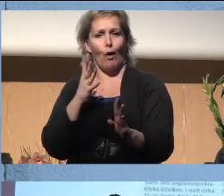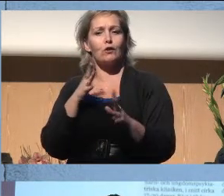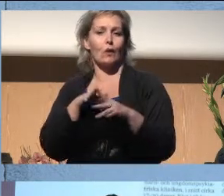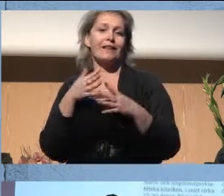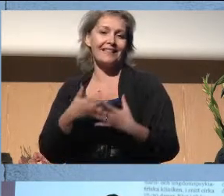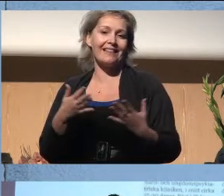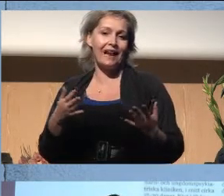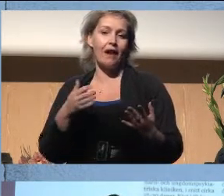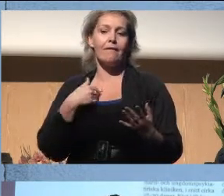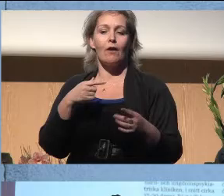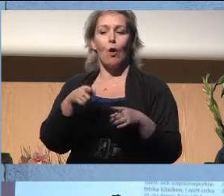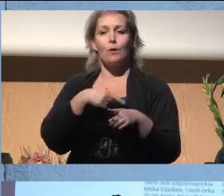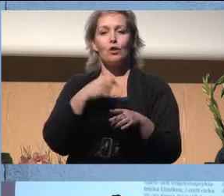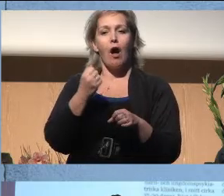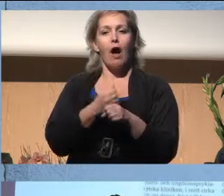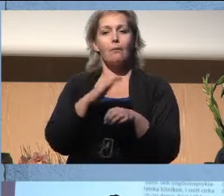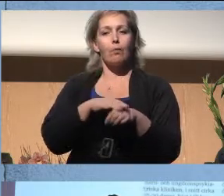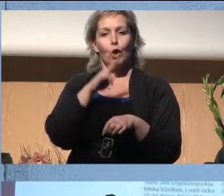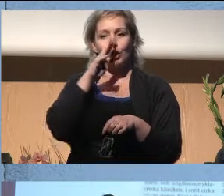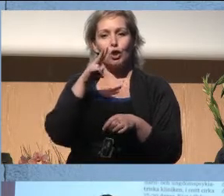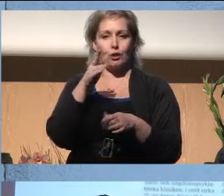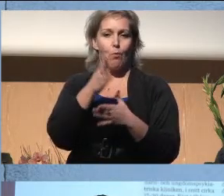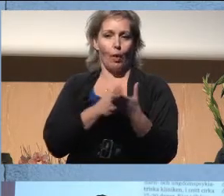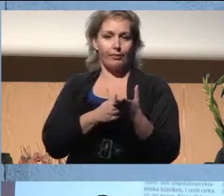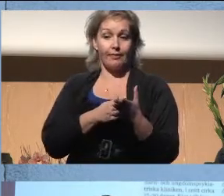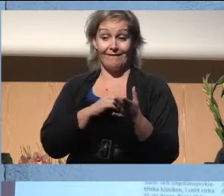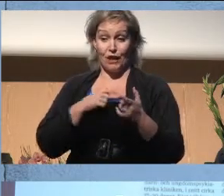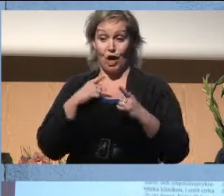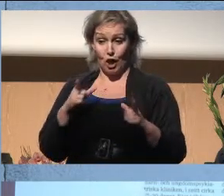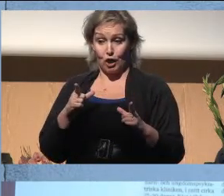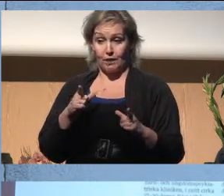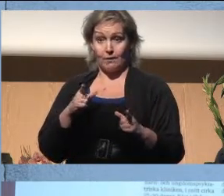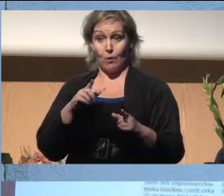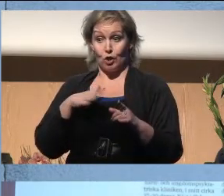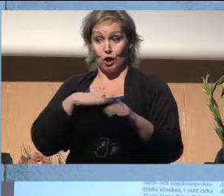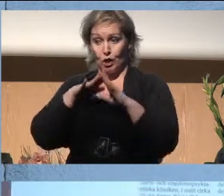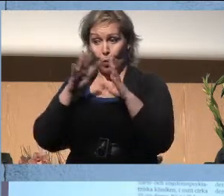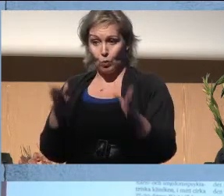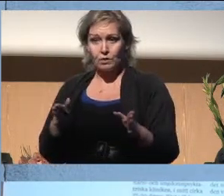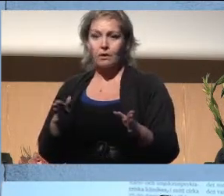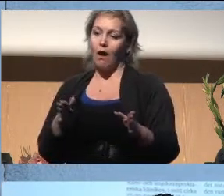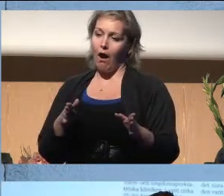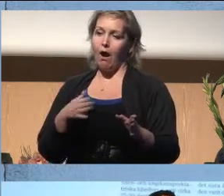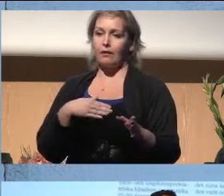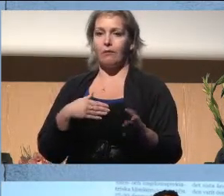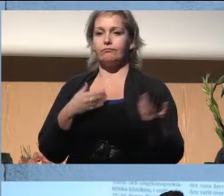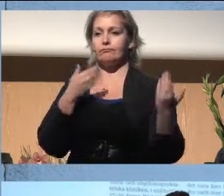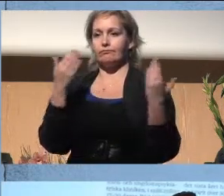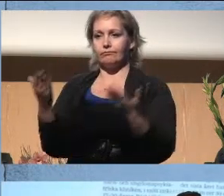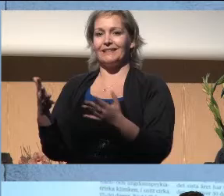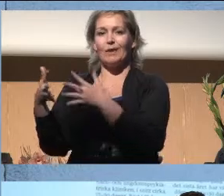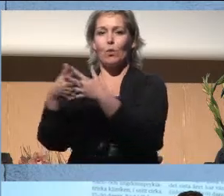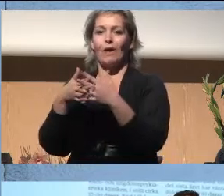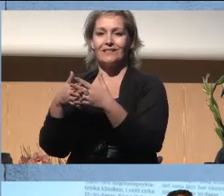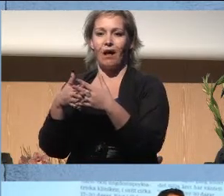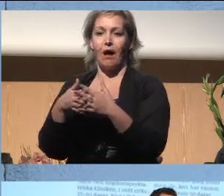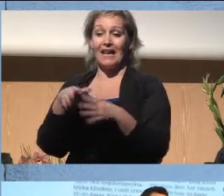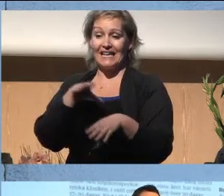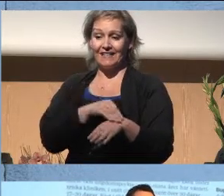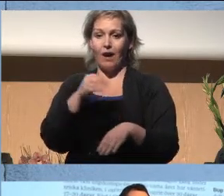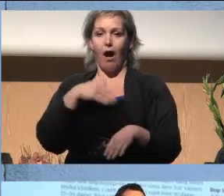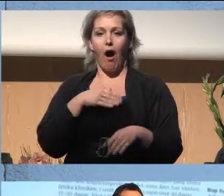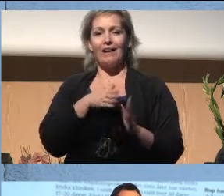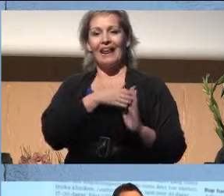generellt genom att börja arbeta på detta nya sätt. Har man lyckats på ett helt sjukhus? Ja, då får vi gå över Atlanten till USA. I Sverige